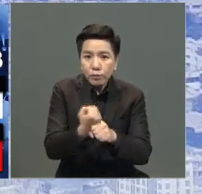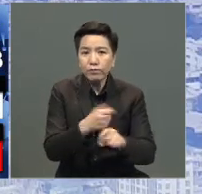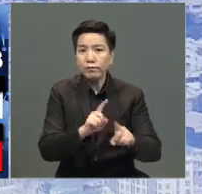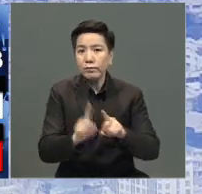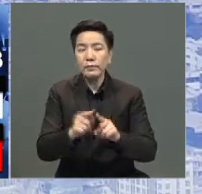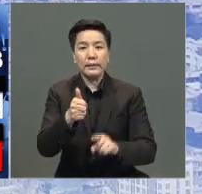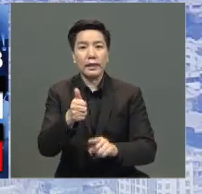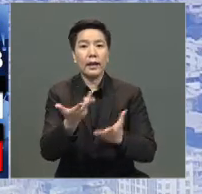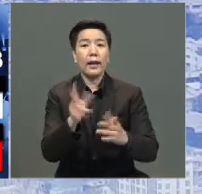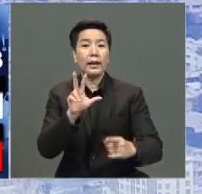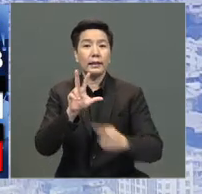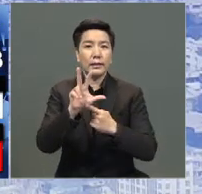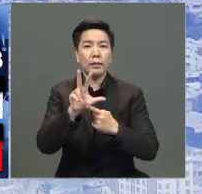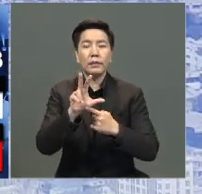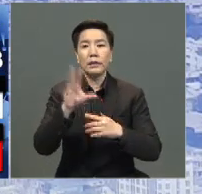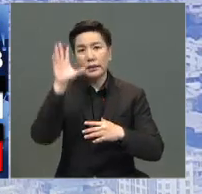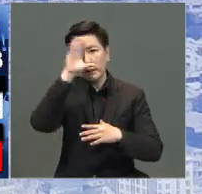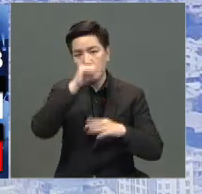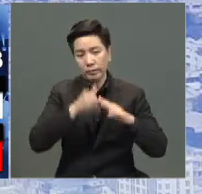แต่เป็นการสร้างเสริมสุขภาพเป็นการป้องกันโรคได้ด้วยกีฬาที่เปิดขึ้นได้ก็มีบางประเภทก็เปิดไปได้นะฮะแต่ตอนนี้จะพยายามเปิดให้มากขึ้นโดยเฉพาะเป็นการซ้อมของนักกีฬาที่เป็นตัวแทนระดับต่างๆเนี่ยก็จะได้มีโอกาสที่จะได้เปิดมากขึ้นนะครับอันที่3